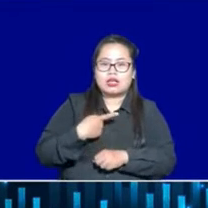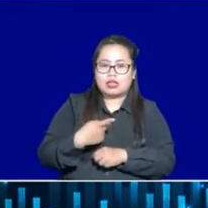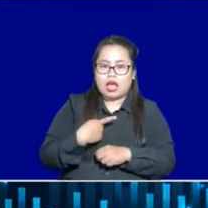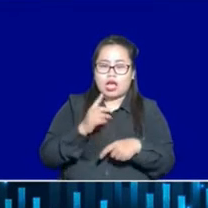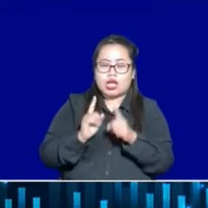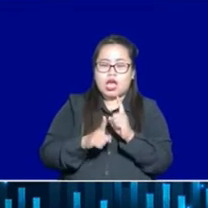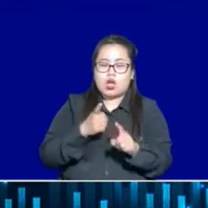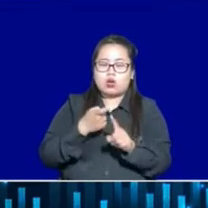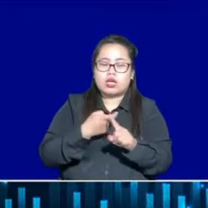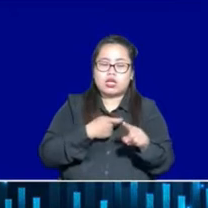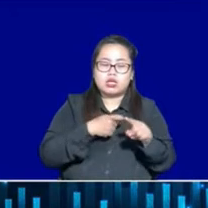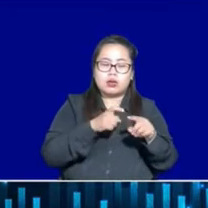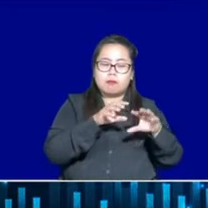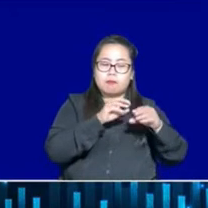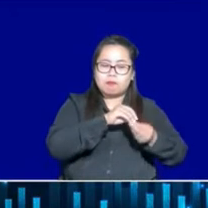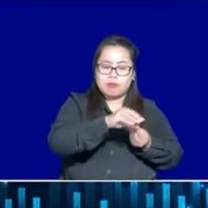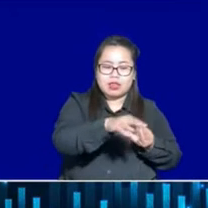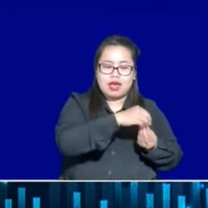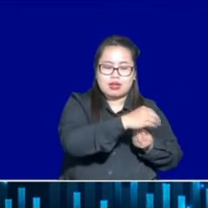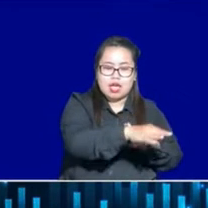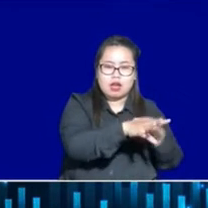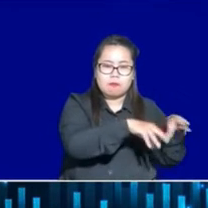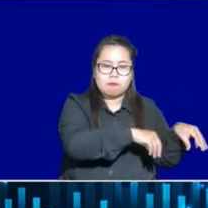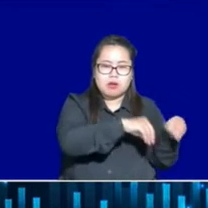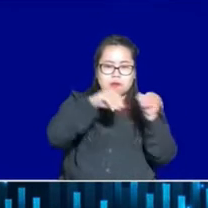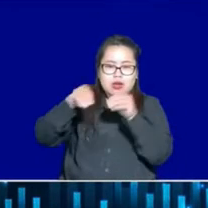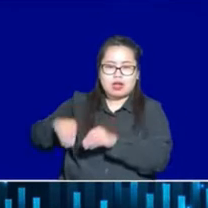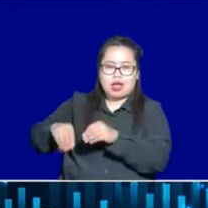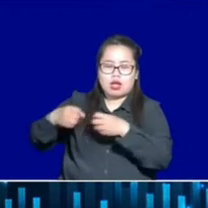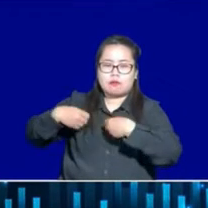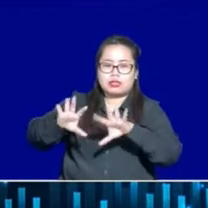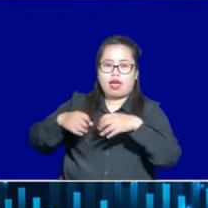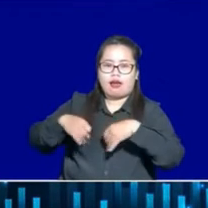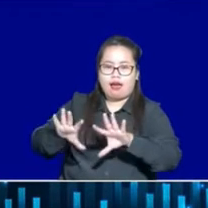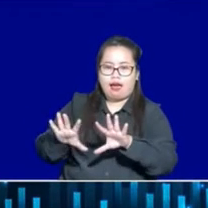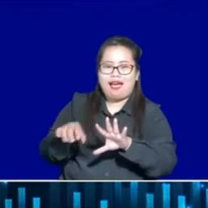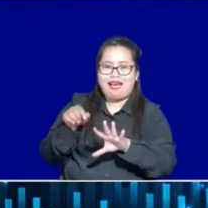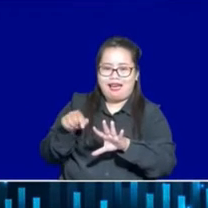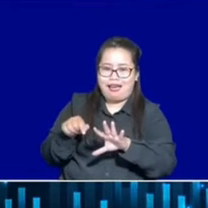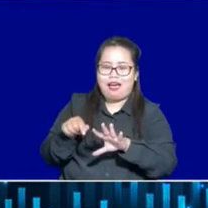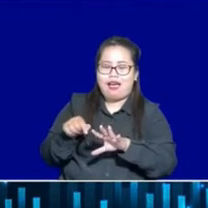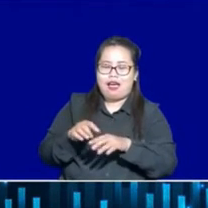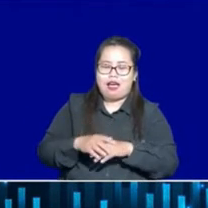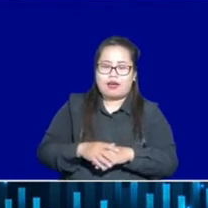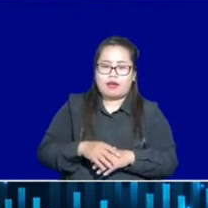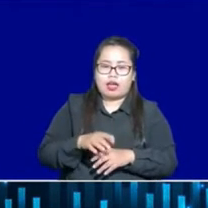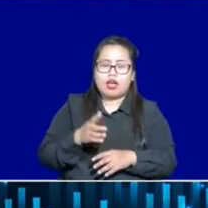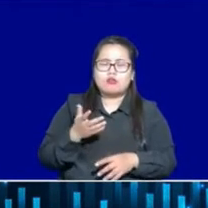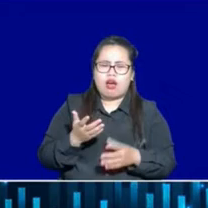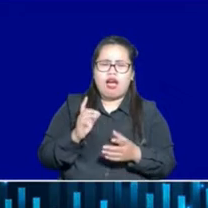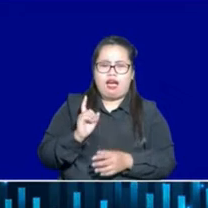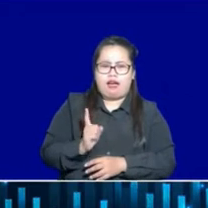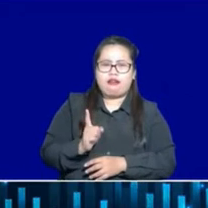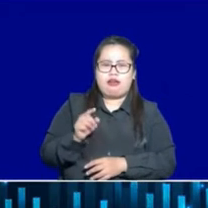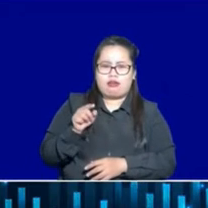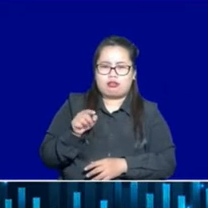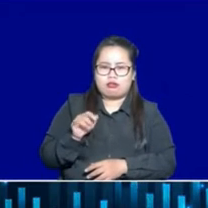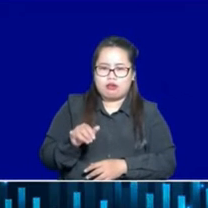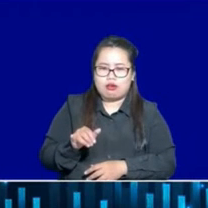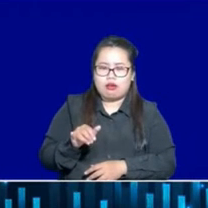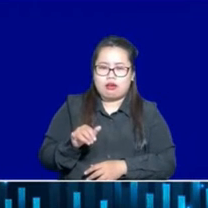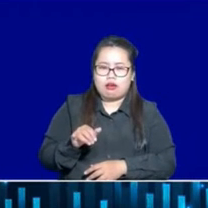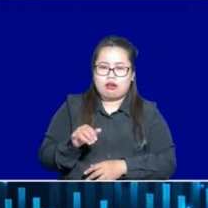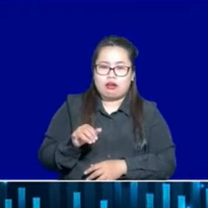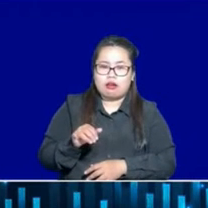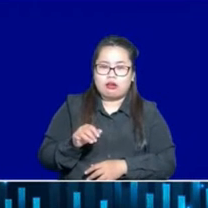dari pertanian langsung jadi pedagang. Jadi ke trader. Gak ada itu yang